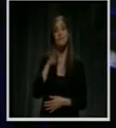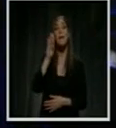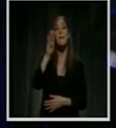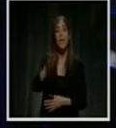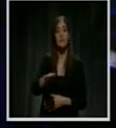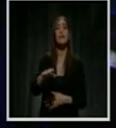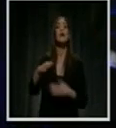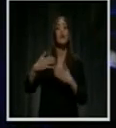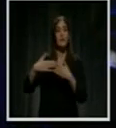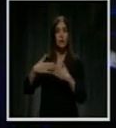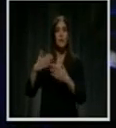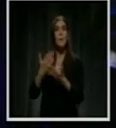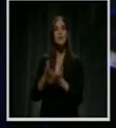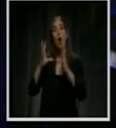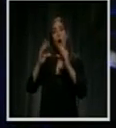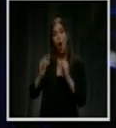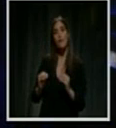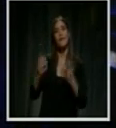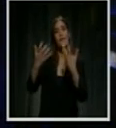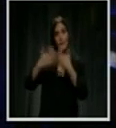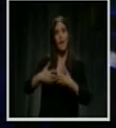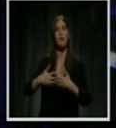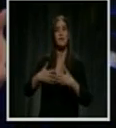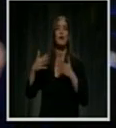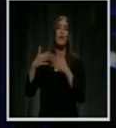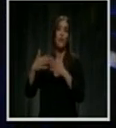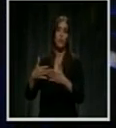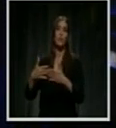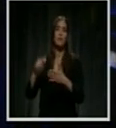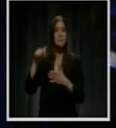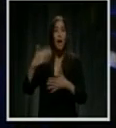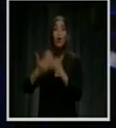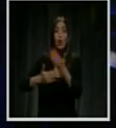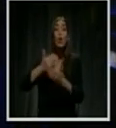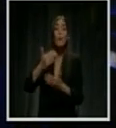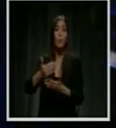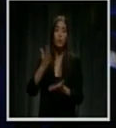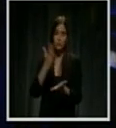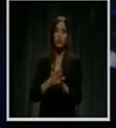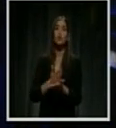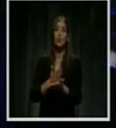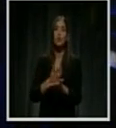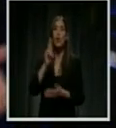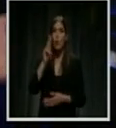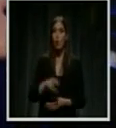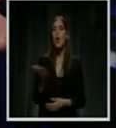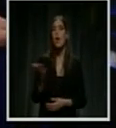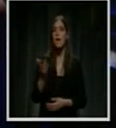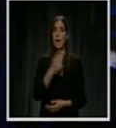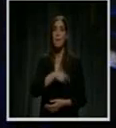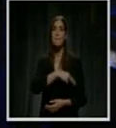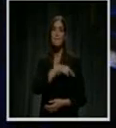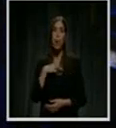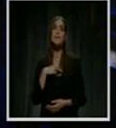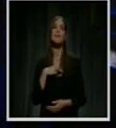jkunu hemmhekk. Dak il-proġett issa jista' jiġi estis u se jiġi estis anzi ħbeda x-xogħol diġà fil-mol ta' Freeport. Għal